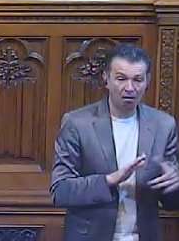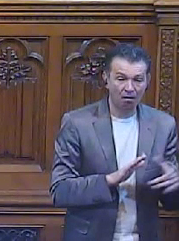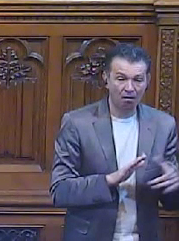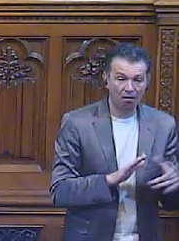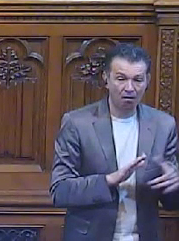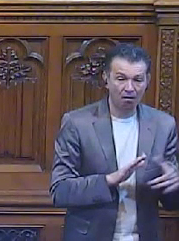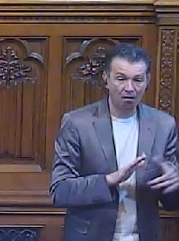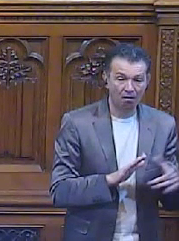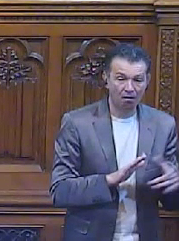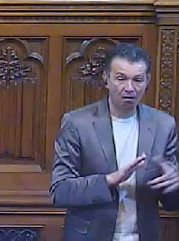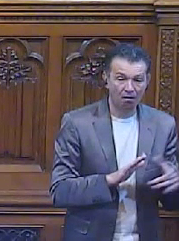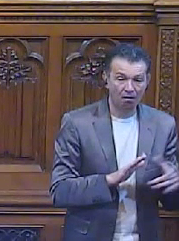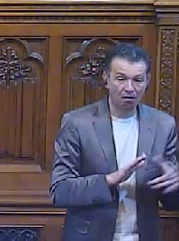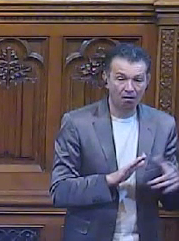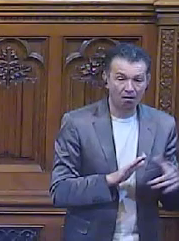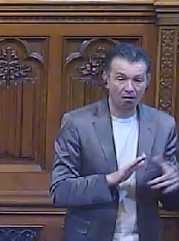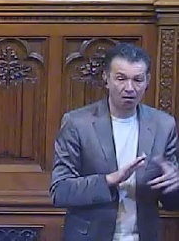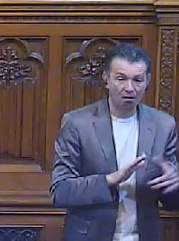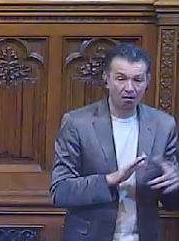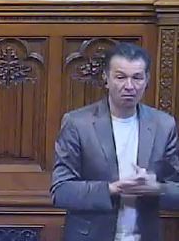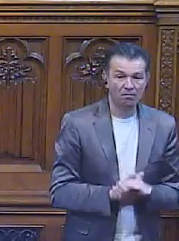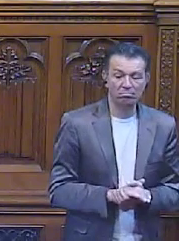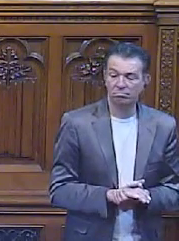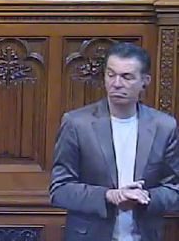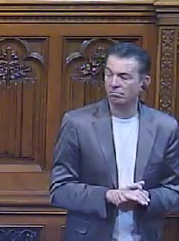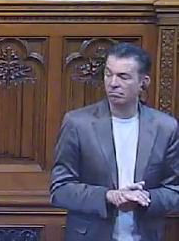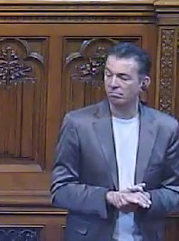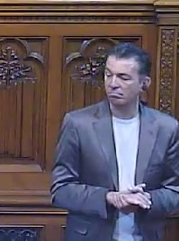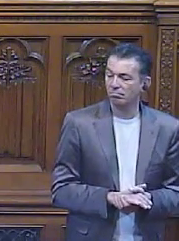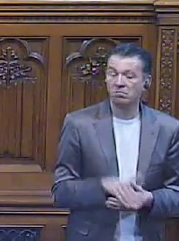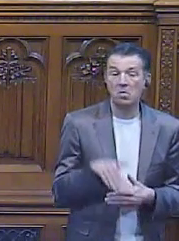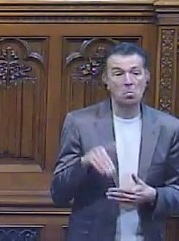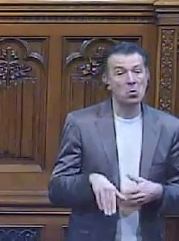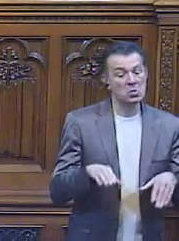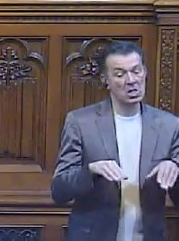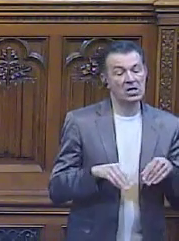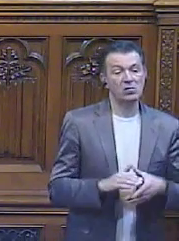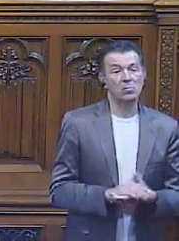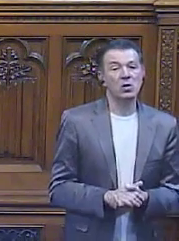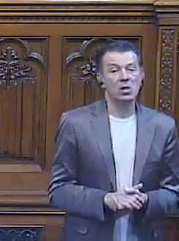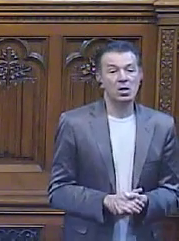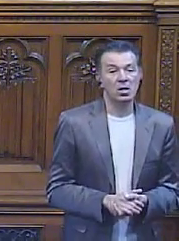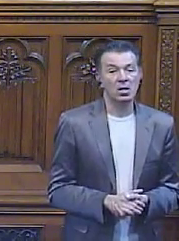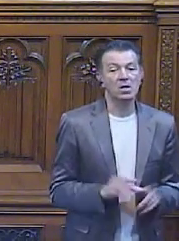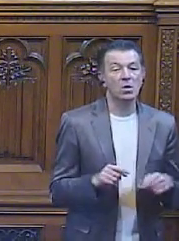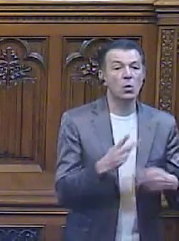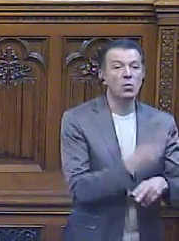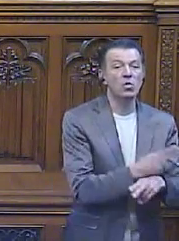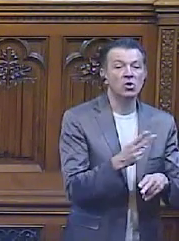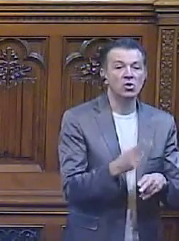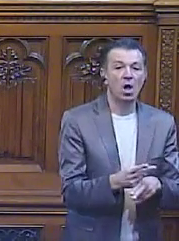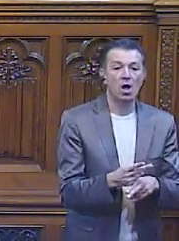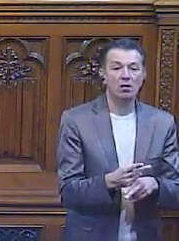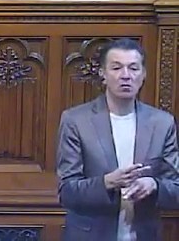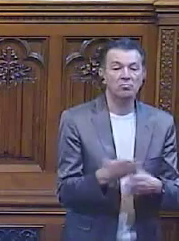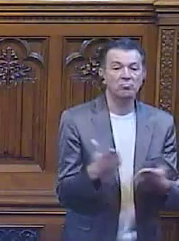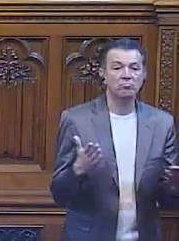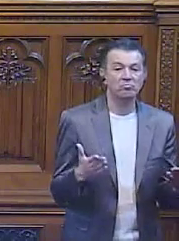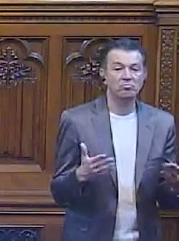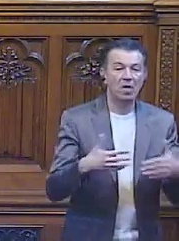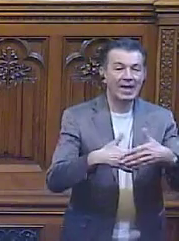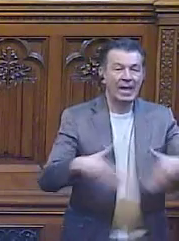wir überhaupt die Kraft dazu haben. Und weiters heißt es, wir müssen zur Kenntnis nehmen, unser Staat hat die Kontrolle über